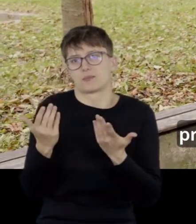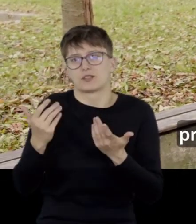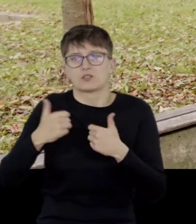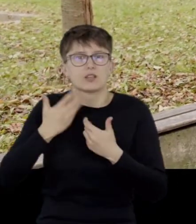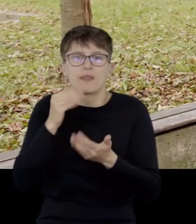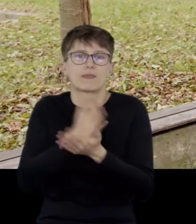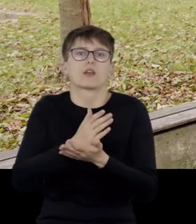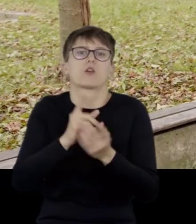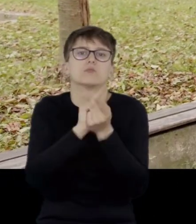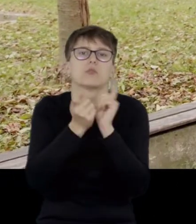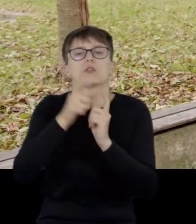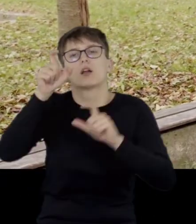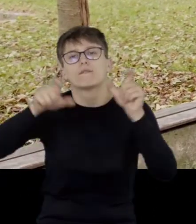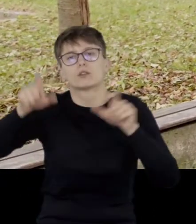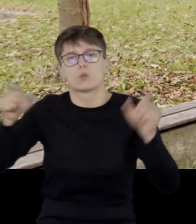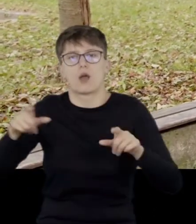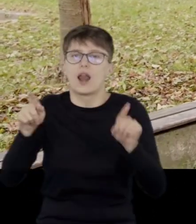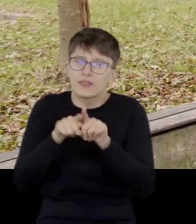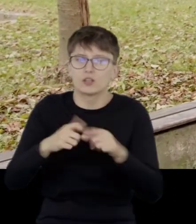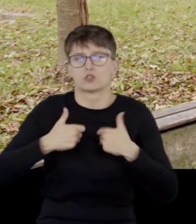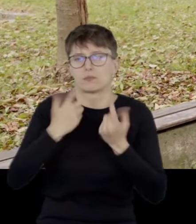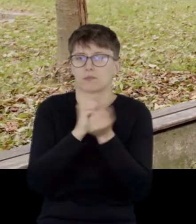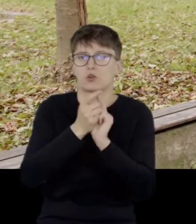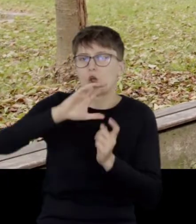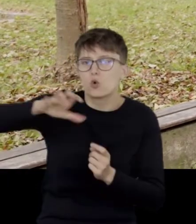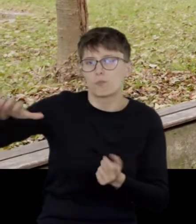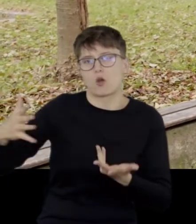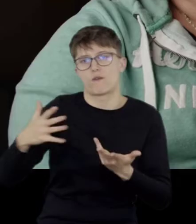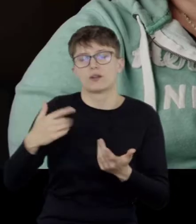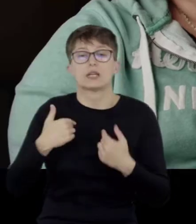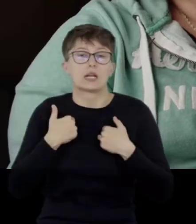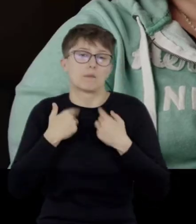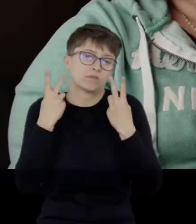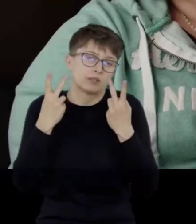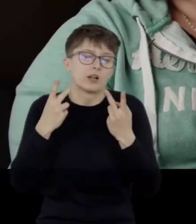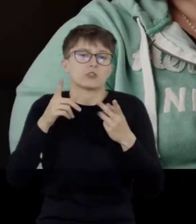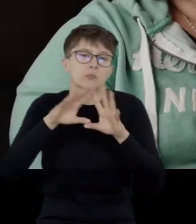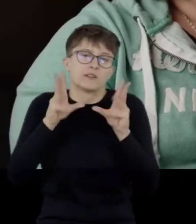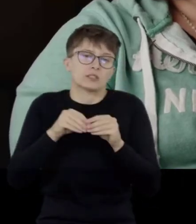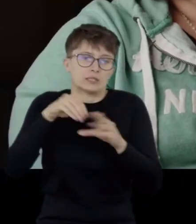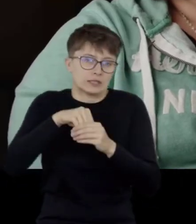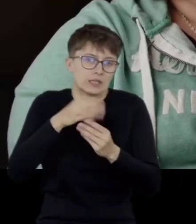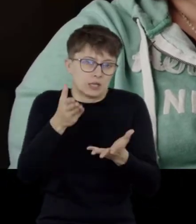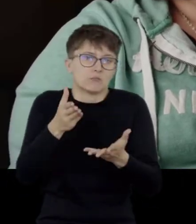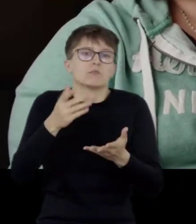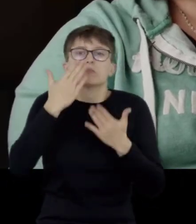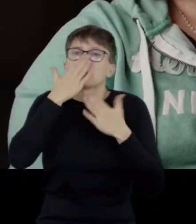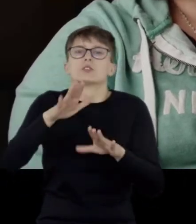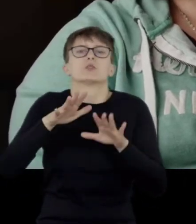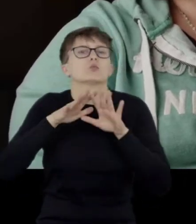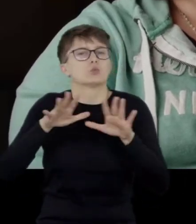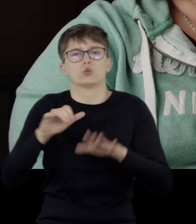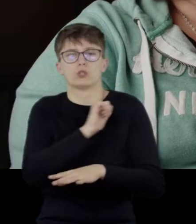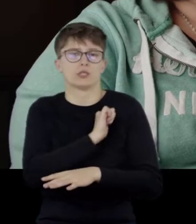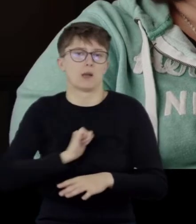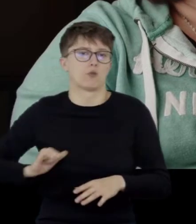więcej, a nie tylko takich spotkań indywidualnych, ale też właśnie spotkań grupowych. Według mnie przede wszystkim pokazała